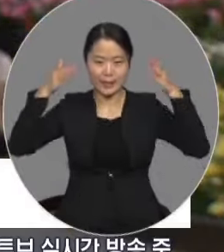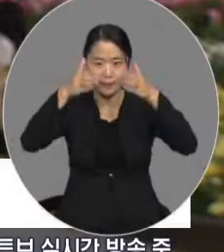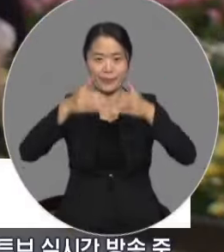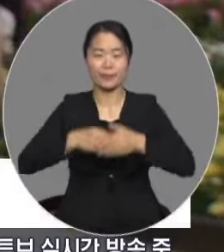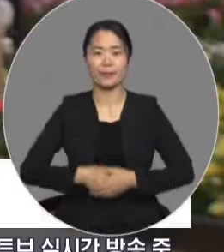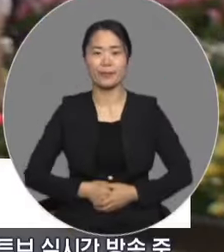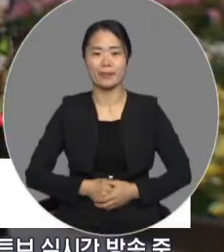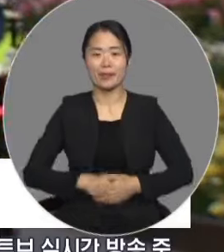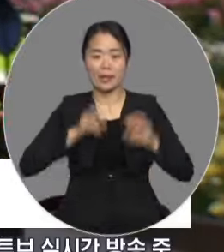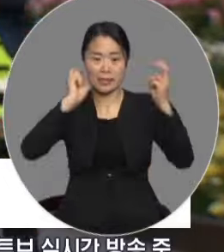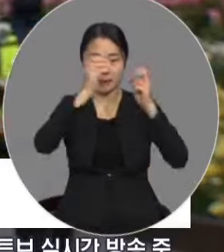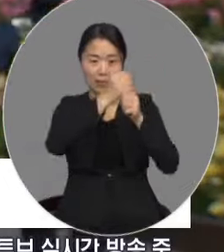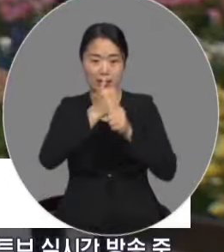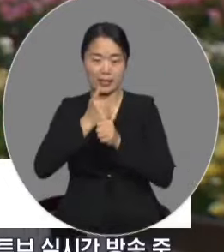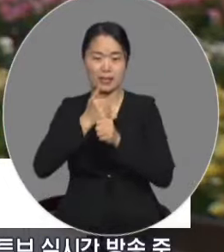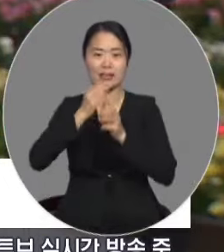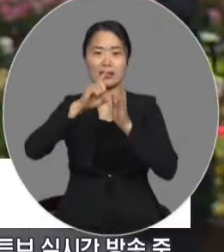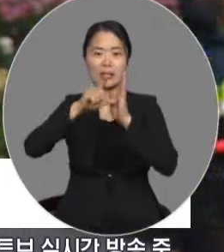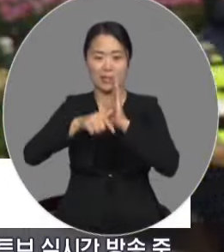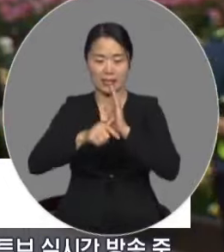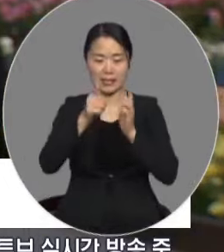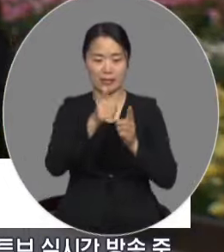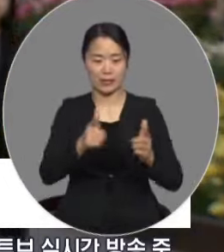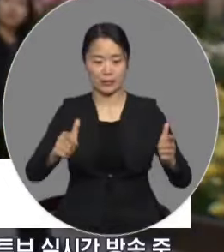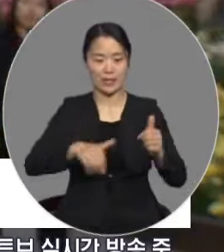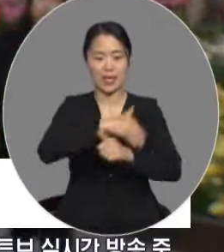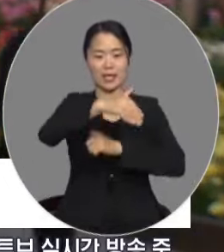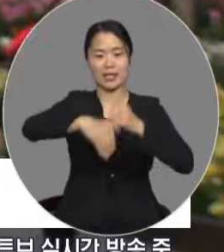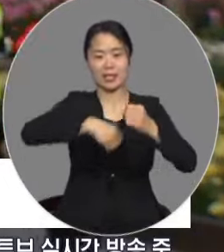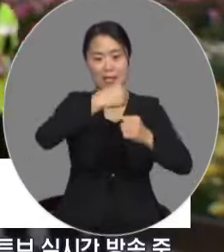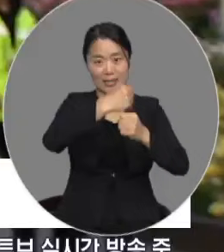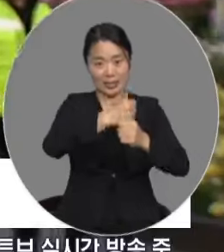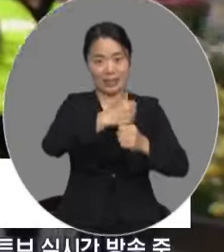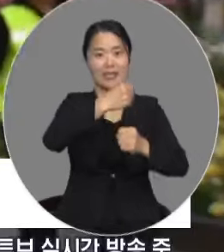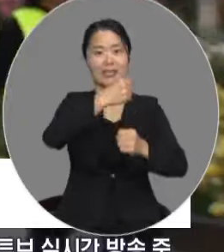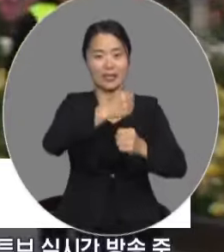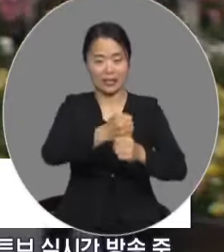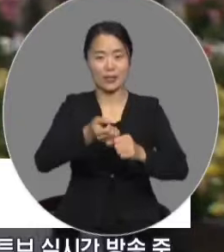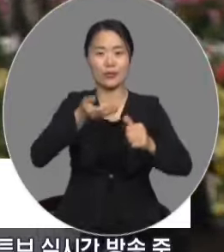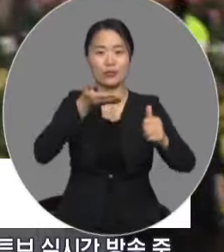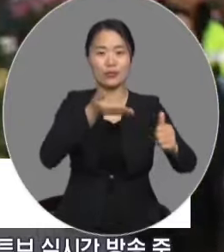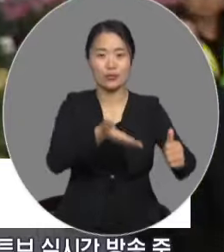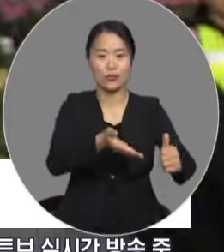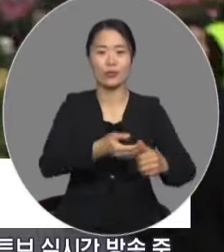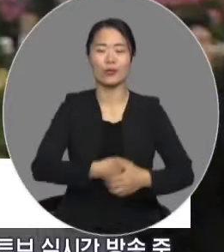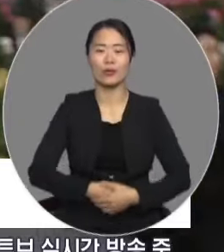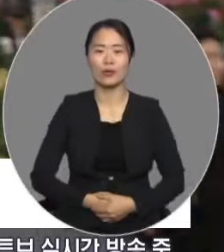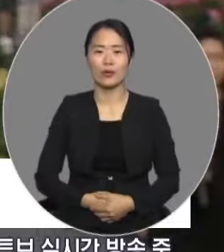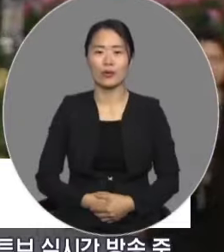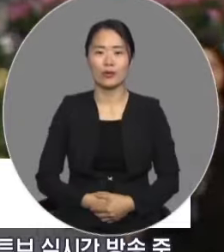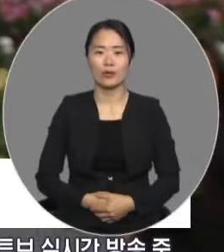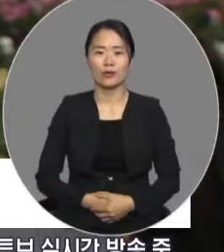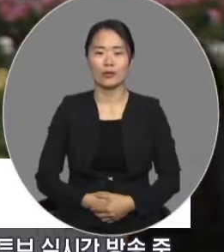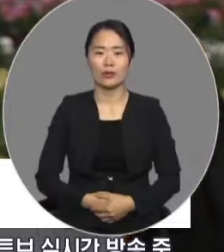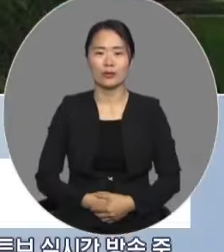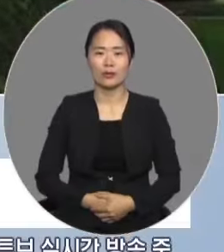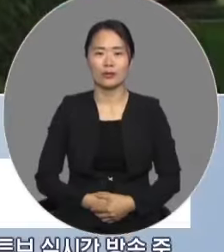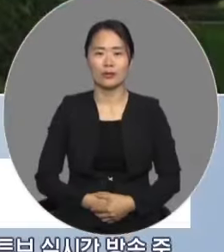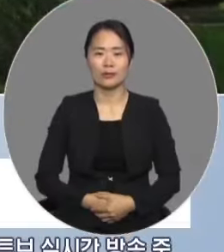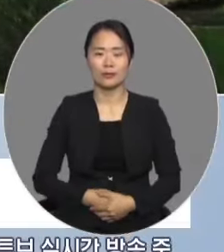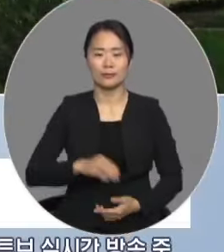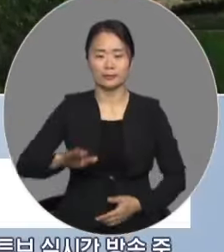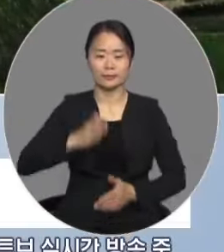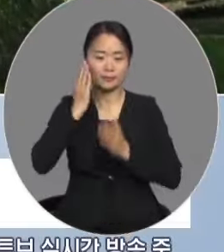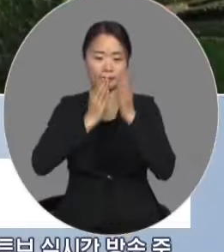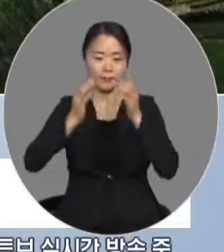그럼 유치하려면 유치할 수 있는 여러 가지 환경을 조성해줘야 되는데 네. 거기에는 우리가 갖고 있는